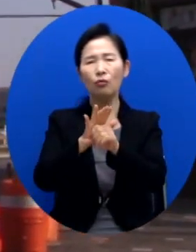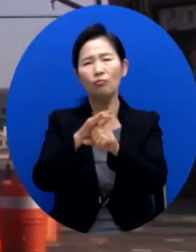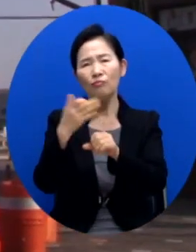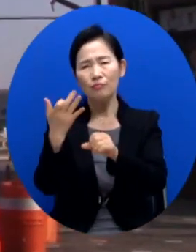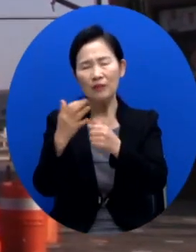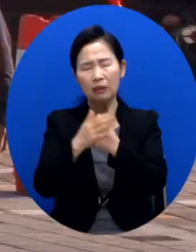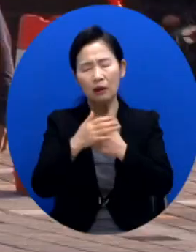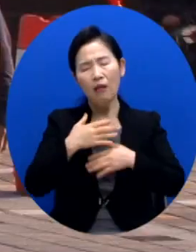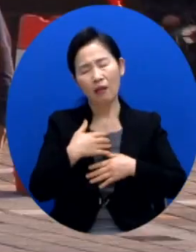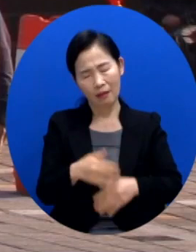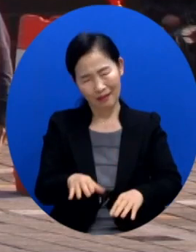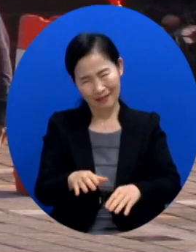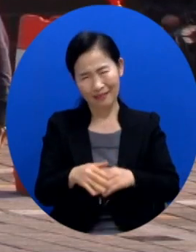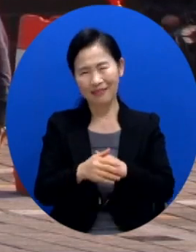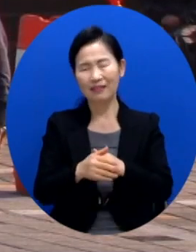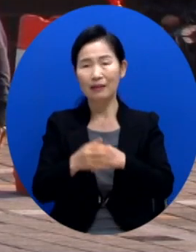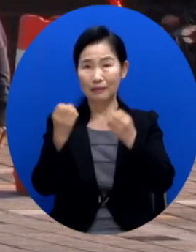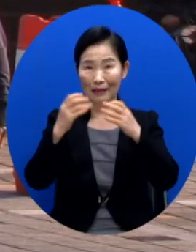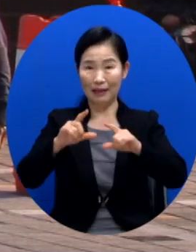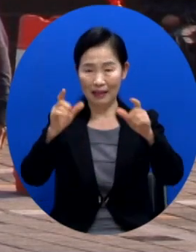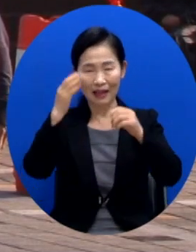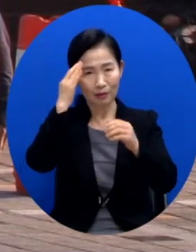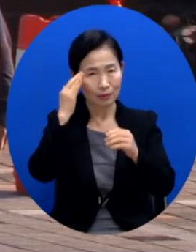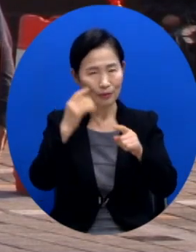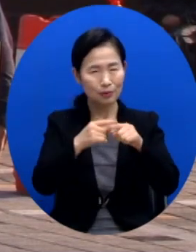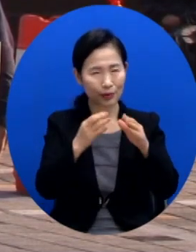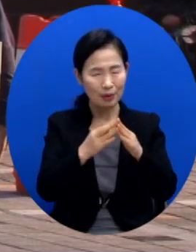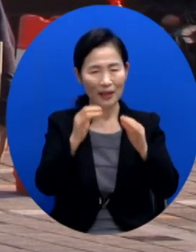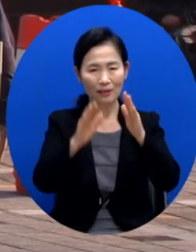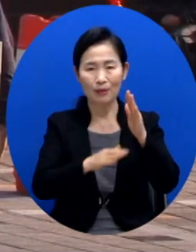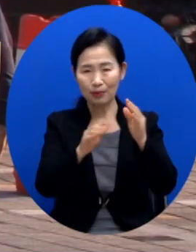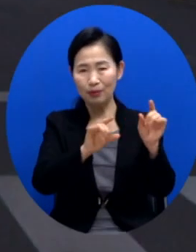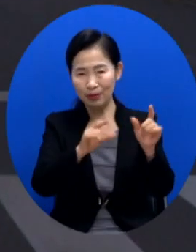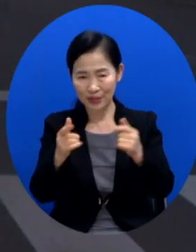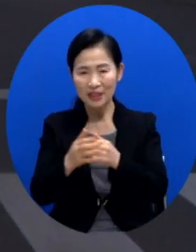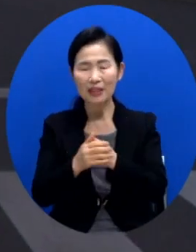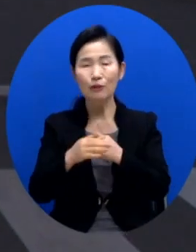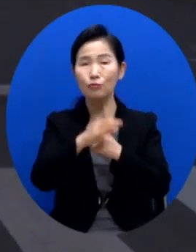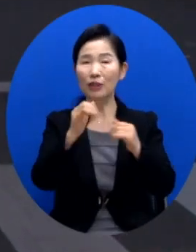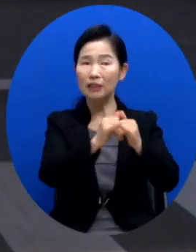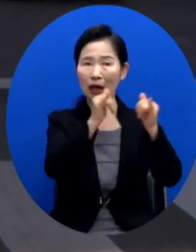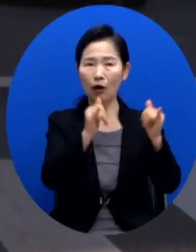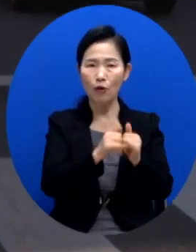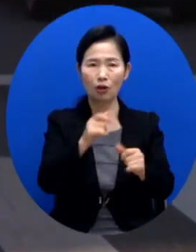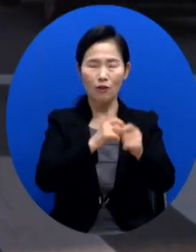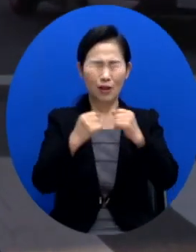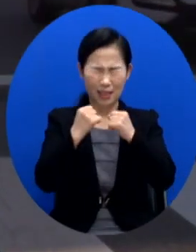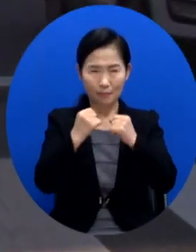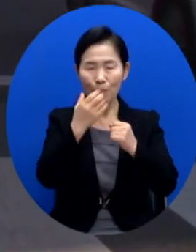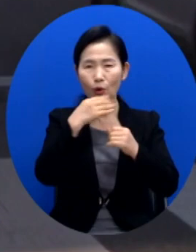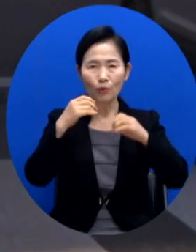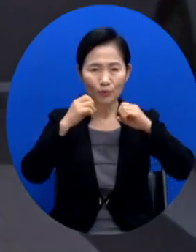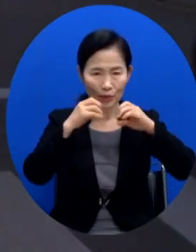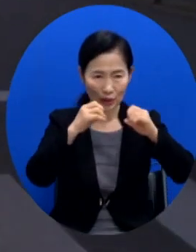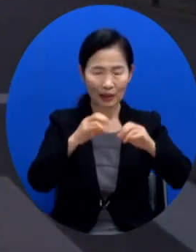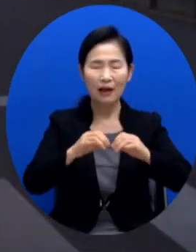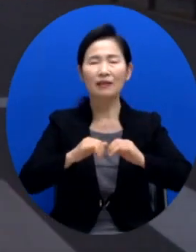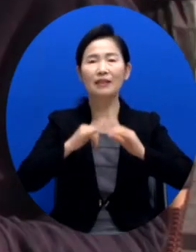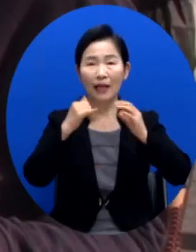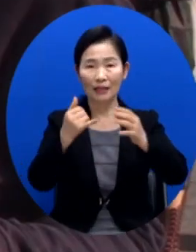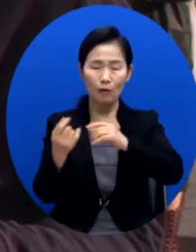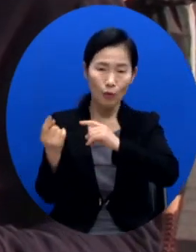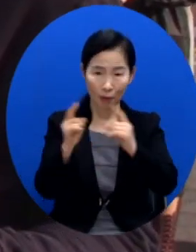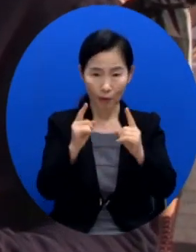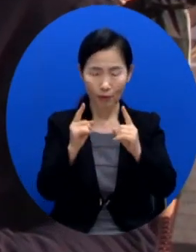지쳤던 만큼 새해에는 한국교회와 성도들이 우리 사회에 더 많은 복음을 전하며 세상을 회복시키고 살리는